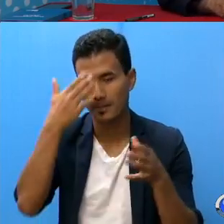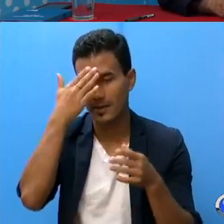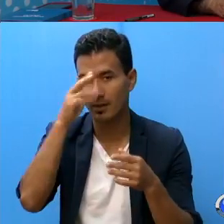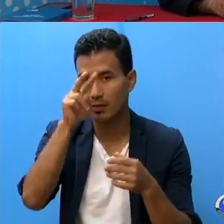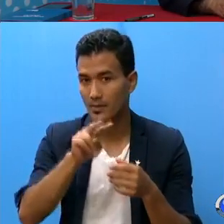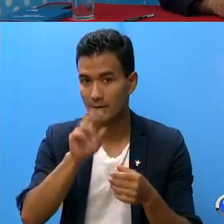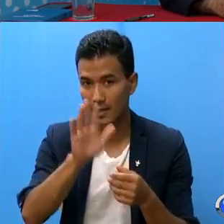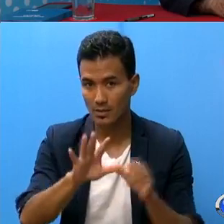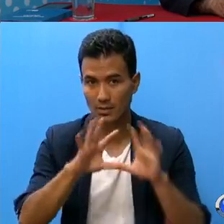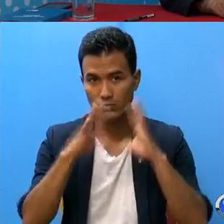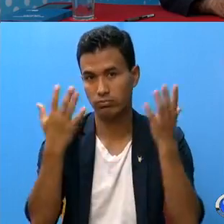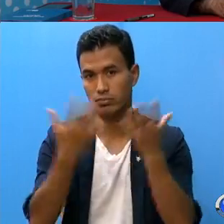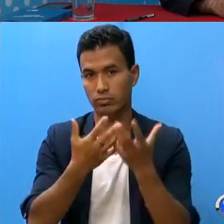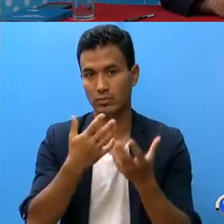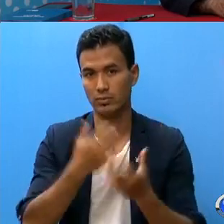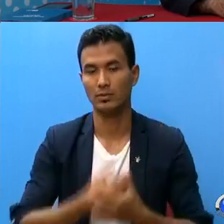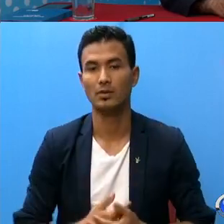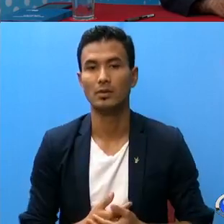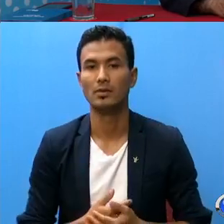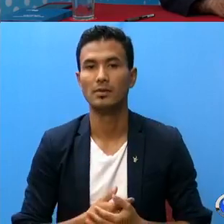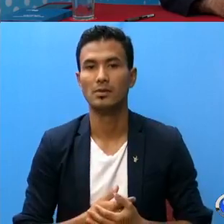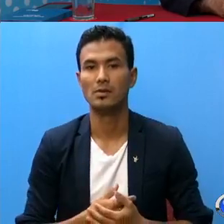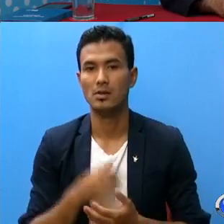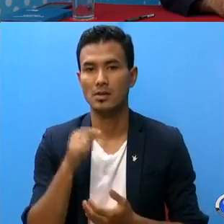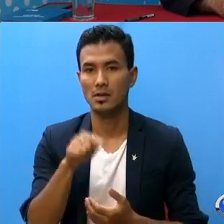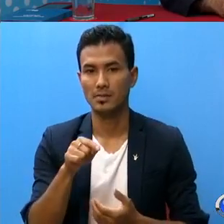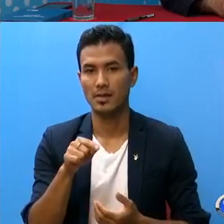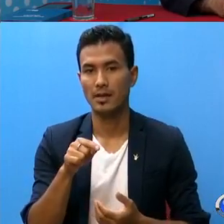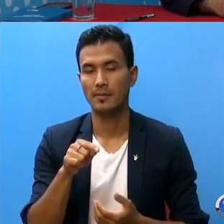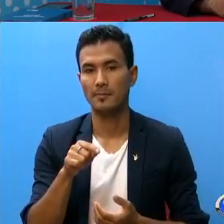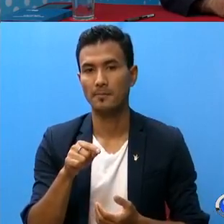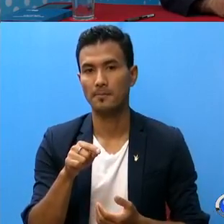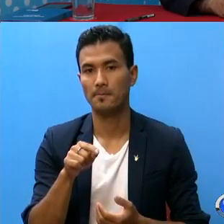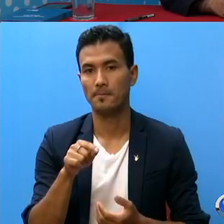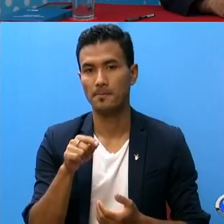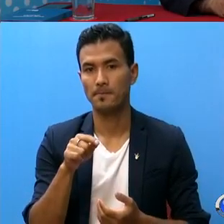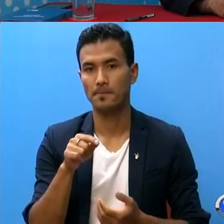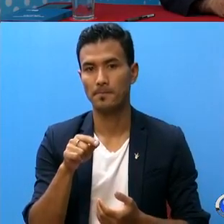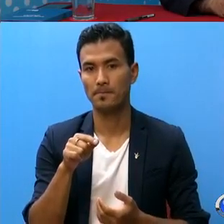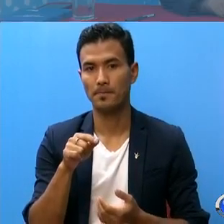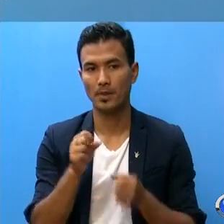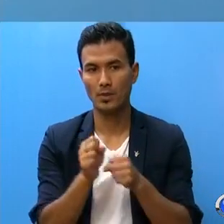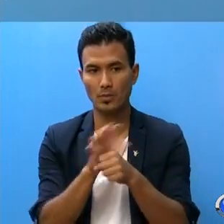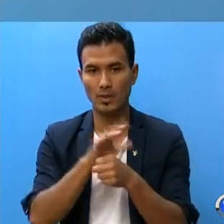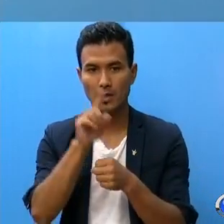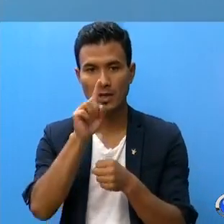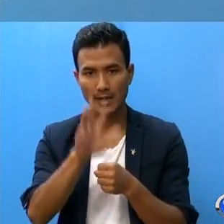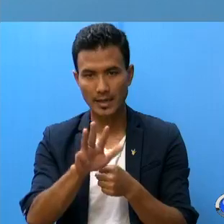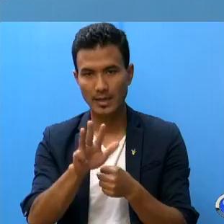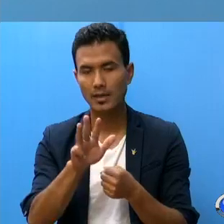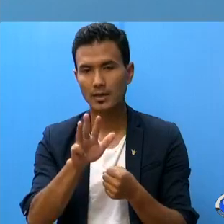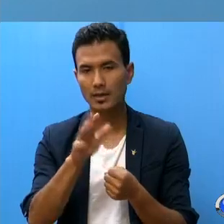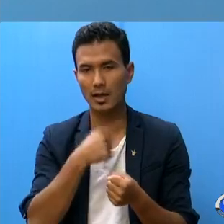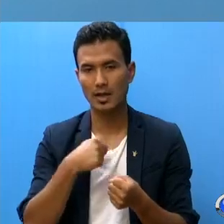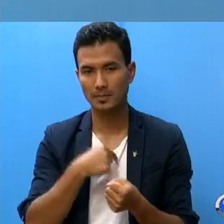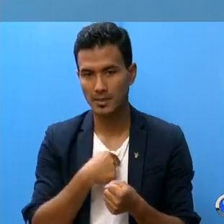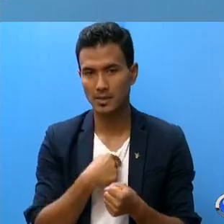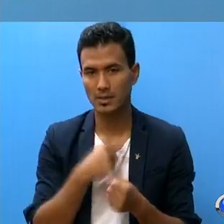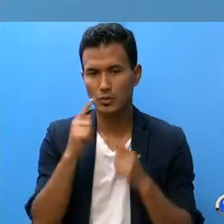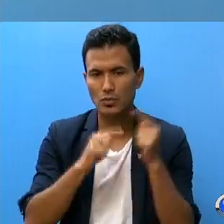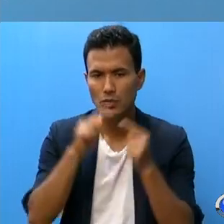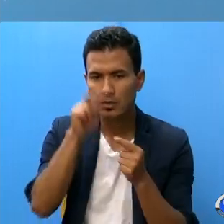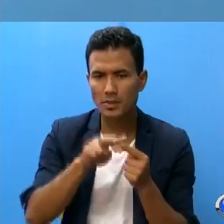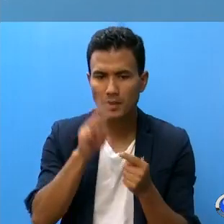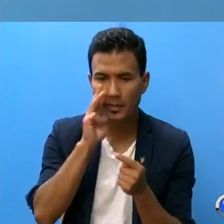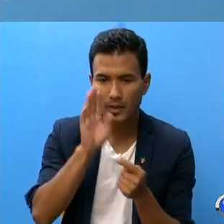को अवस्ता चा संसार भरी नहीं है नही यो कोबीड 19 को हमें फॉल